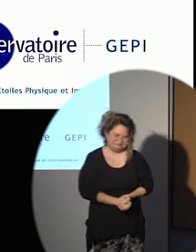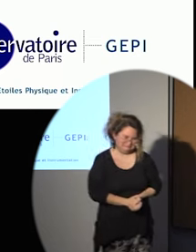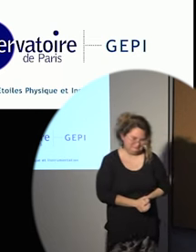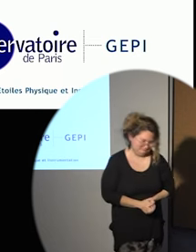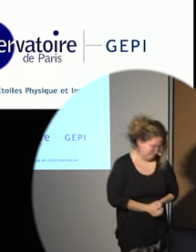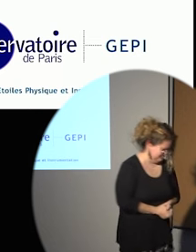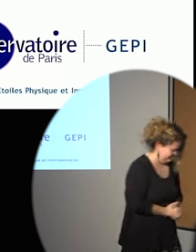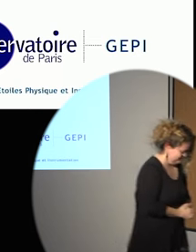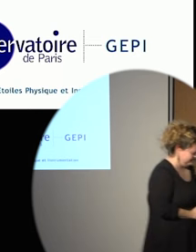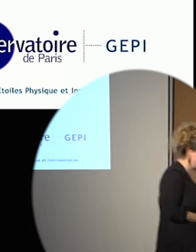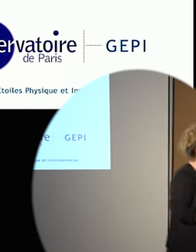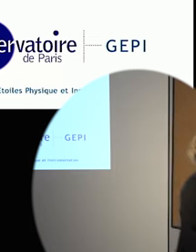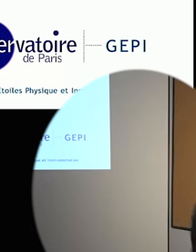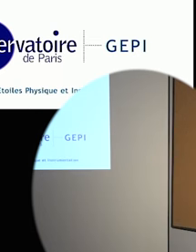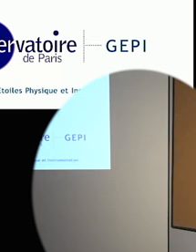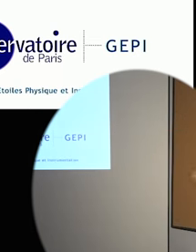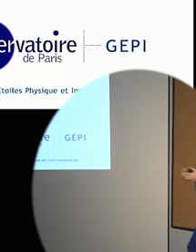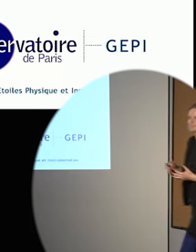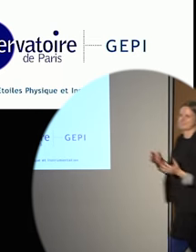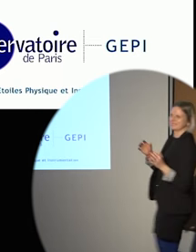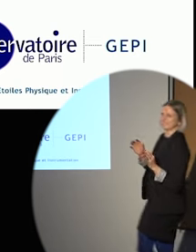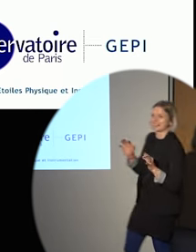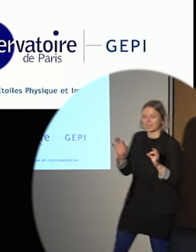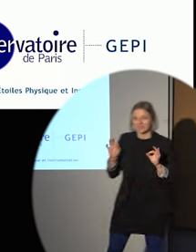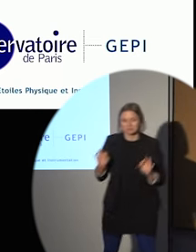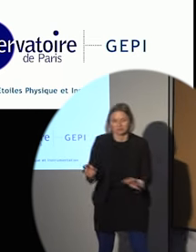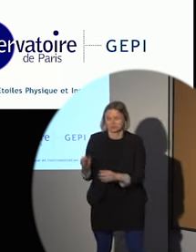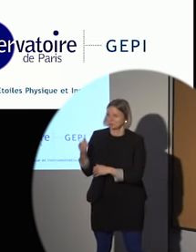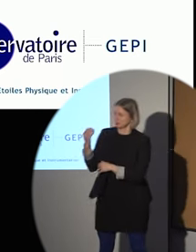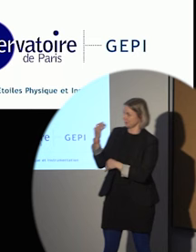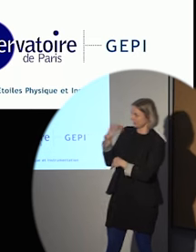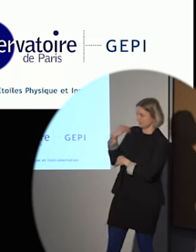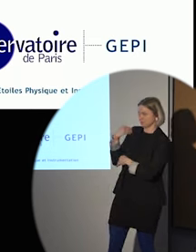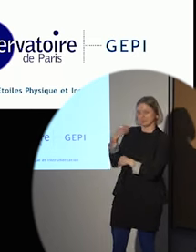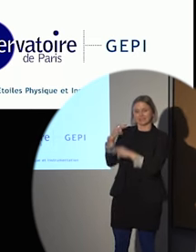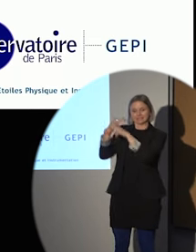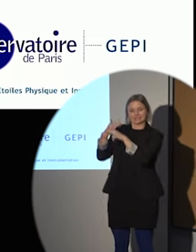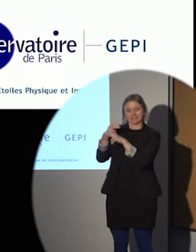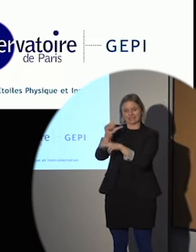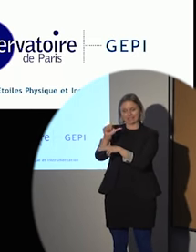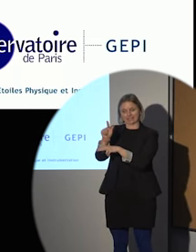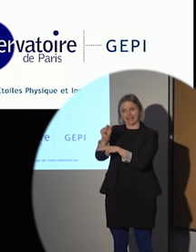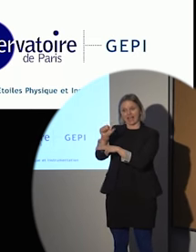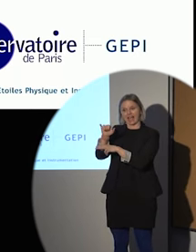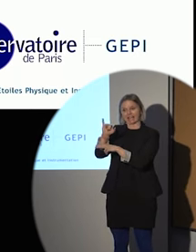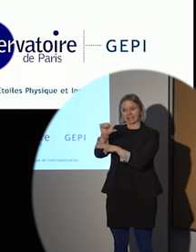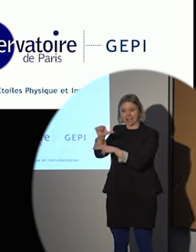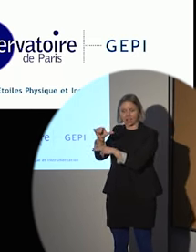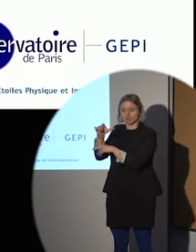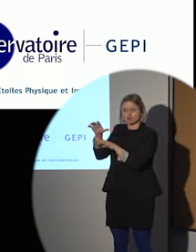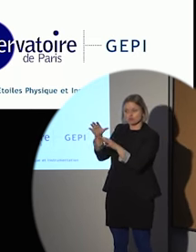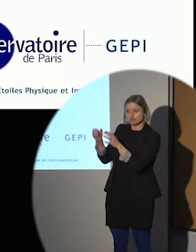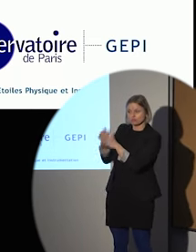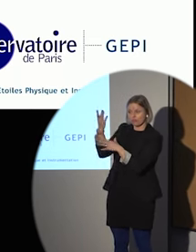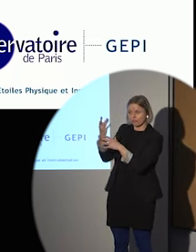Et puis, il se trouve que récemment, le même satellite Gaïa a réussi à faire une nouvelle mesure, cette fois, une mesure